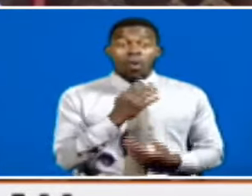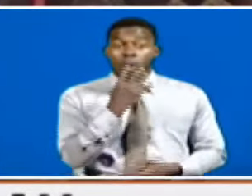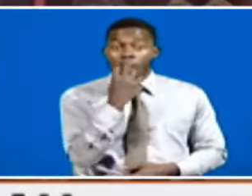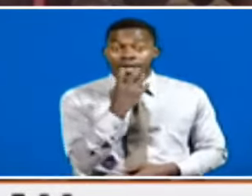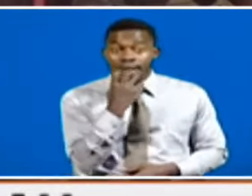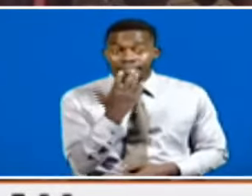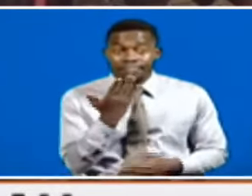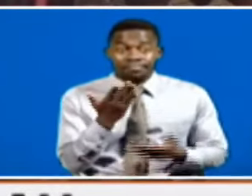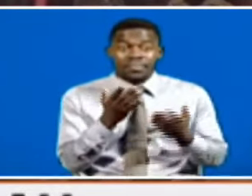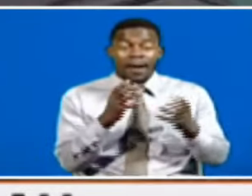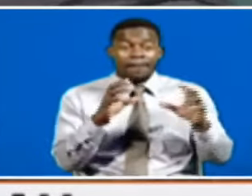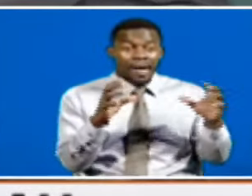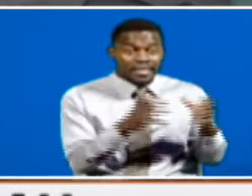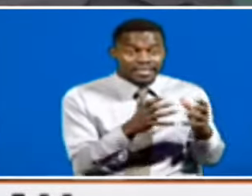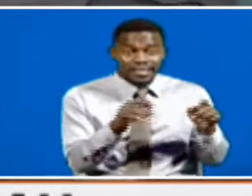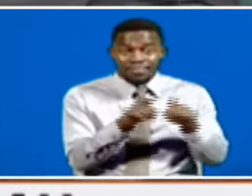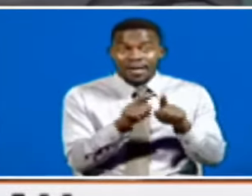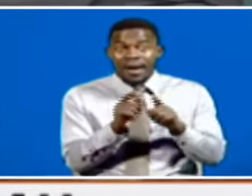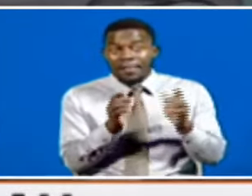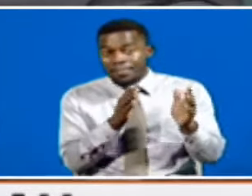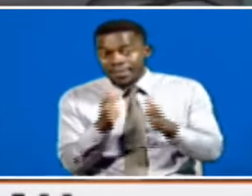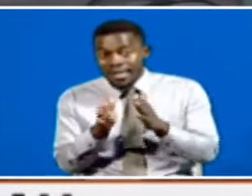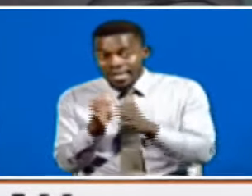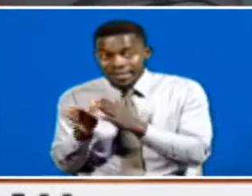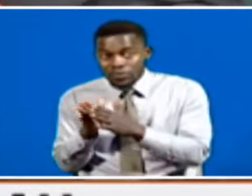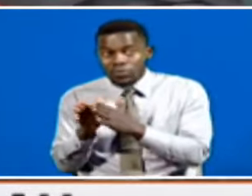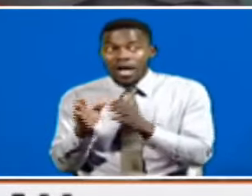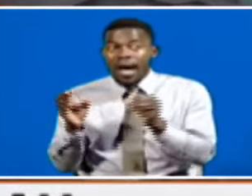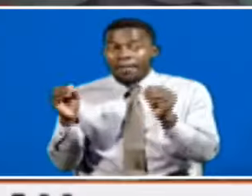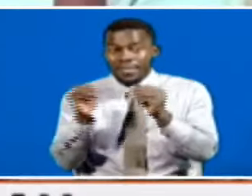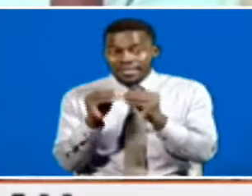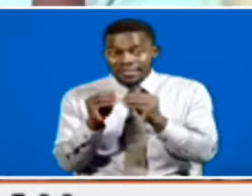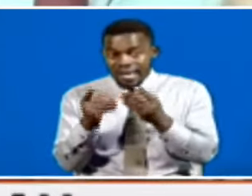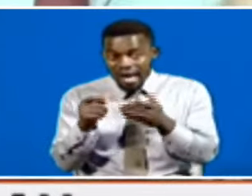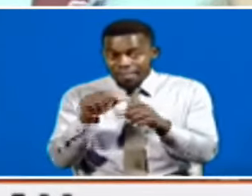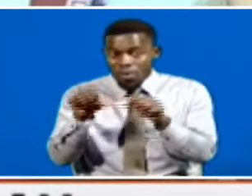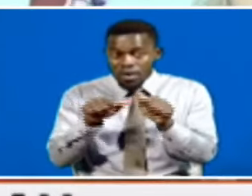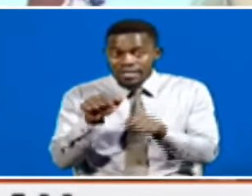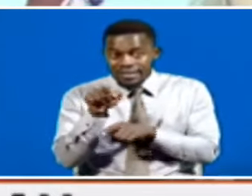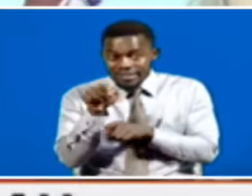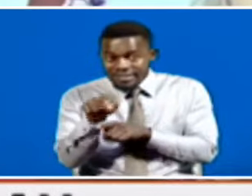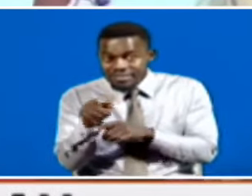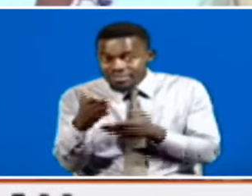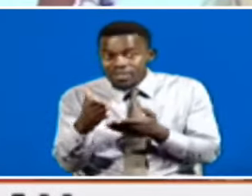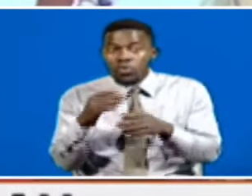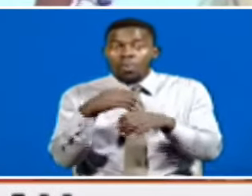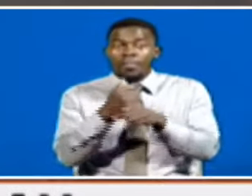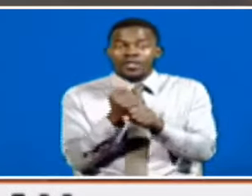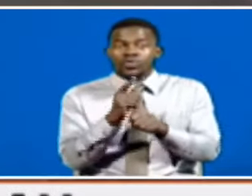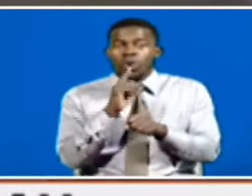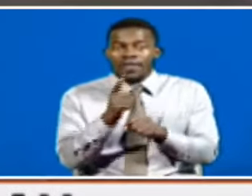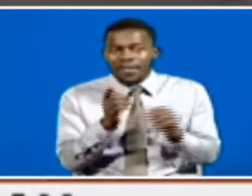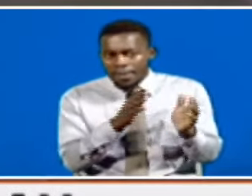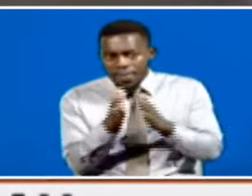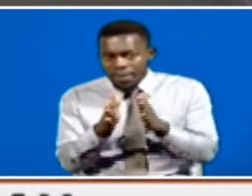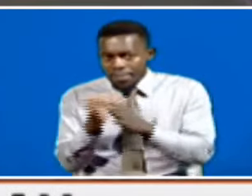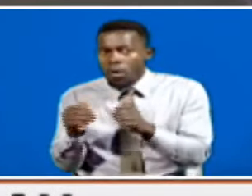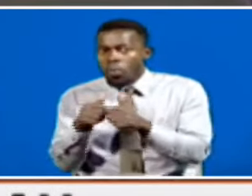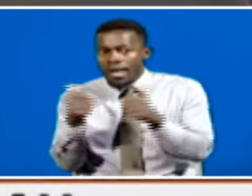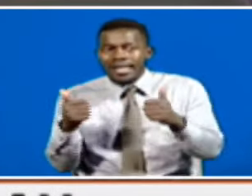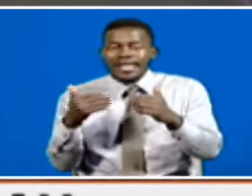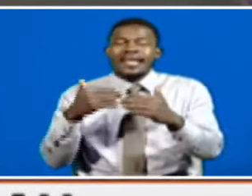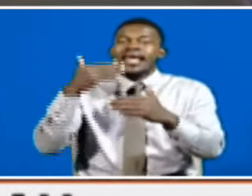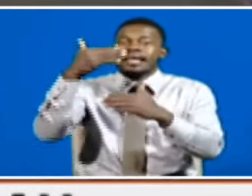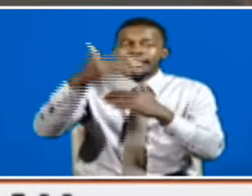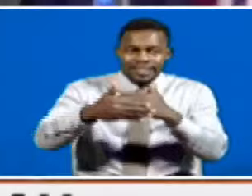tayari kimetangaza kuwa wataandaa mkutano kuyaangazia mabadiliko haya katika juhudi za kuhakikisha wamejiandaa ipasavyo kwenye uchaguzi wa